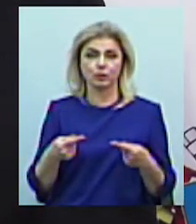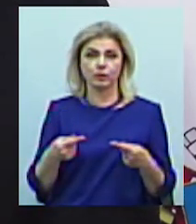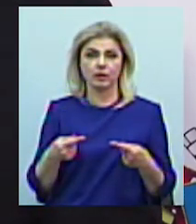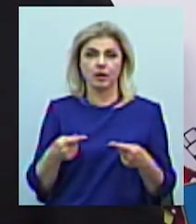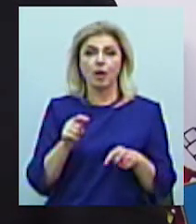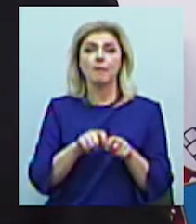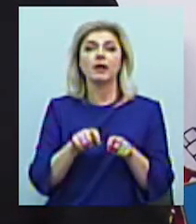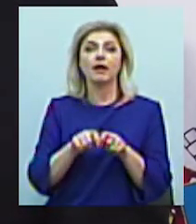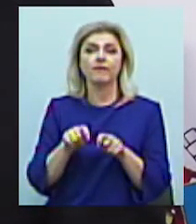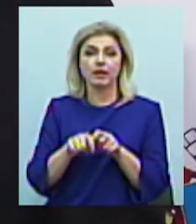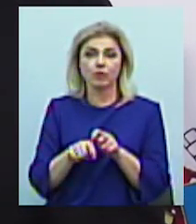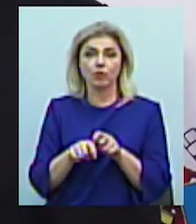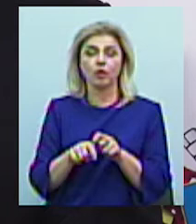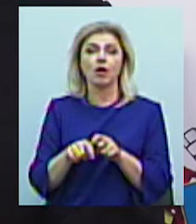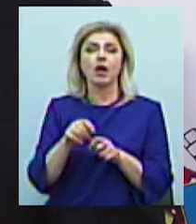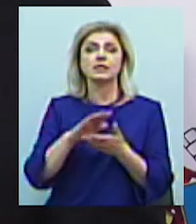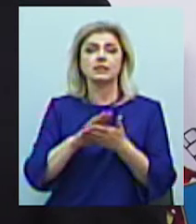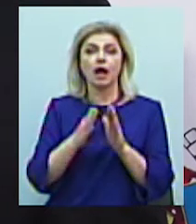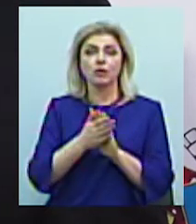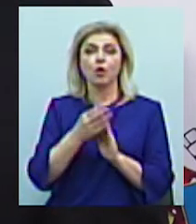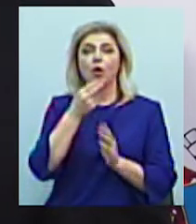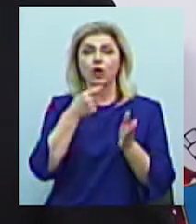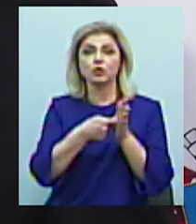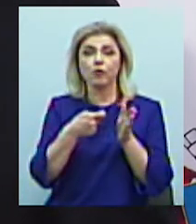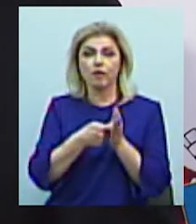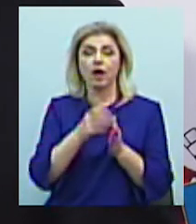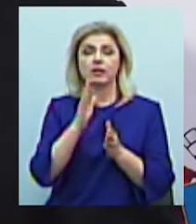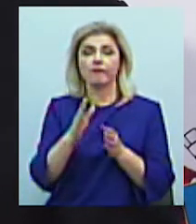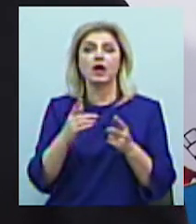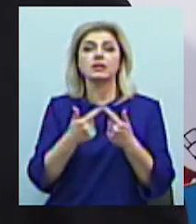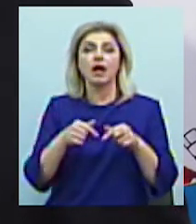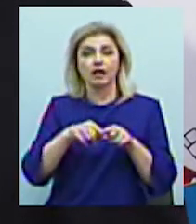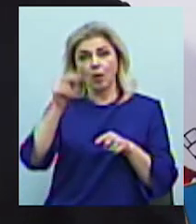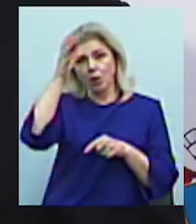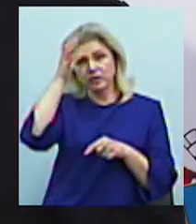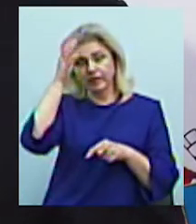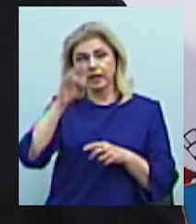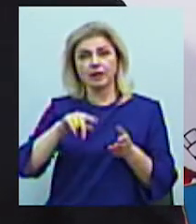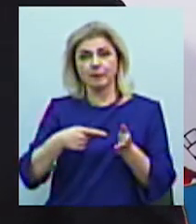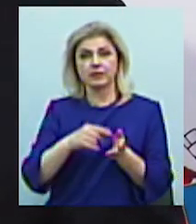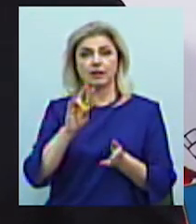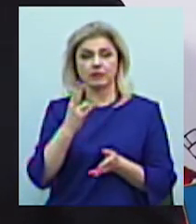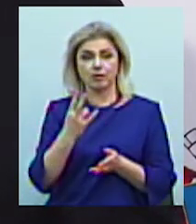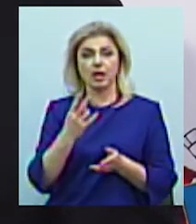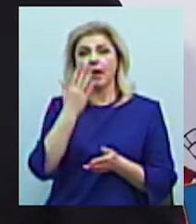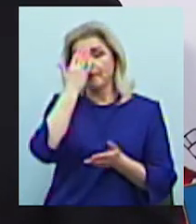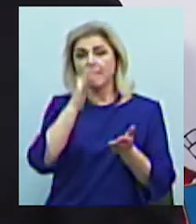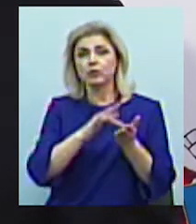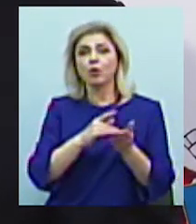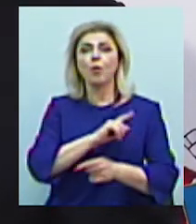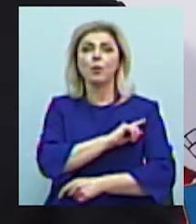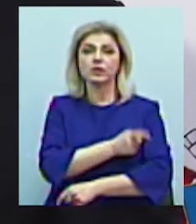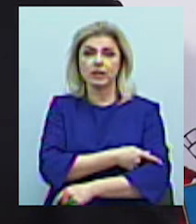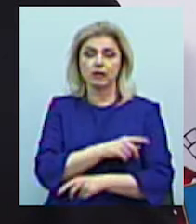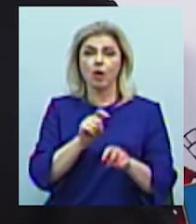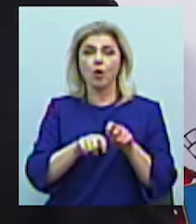про організацію перевірок стану харчування в закладах освіти міста Миколаєва. Я прочитаю. З метою посилення